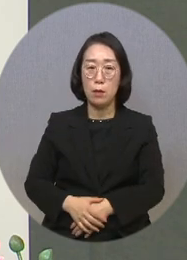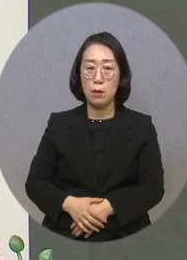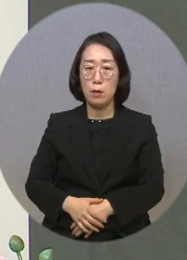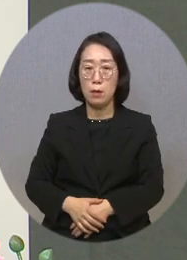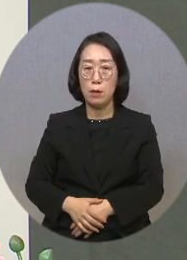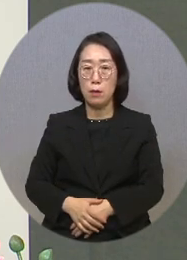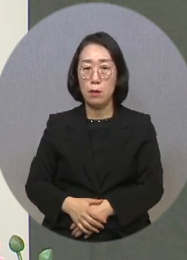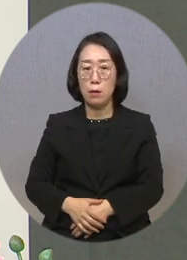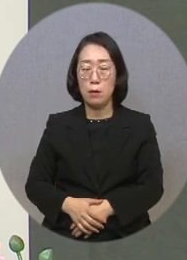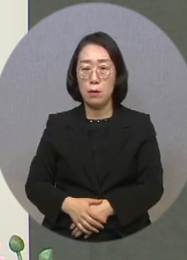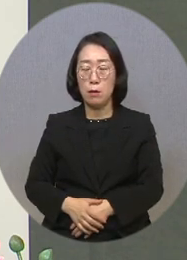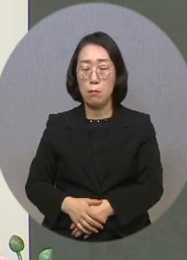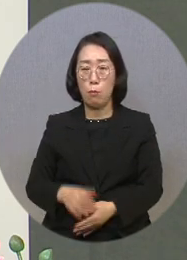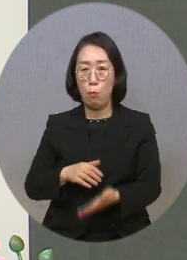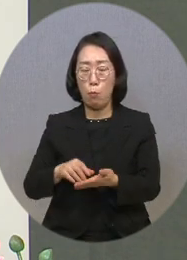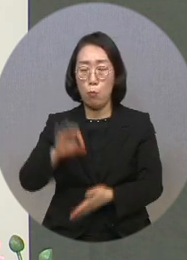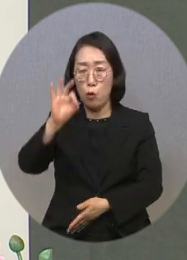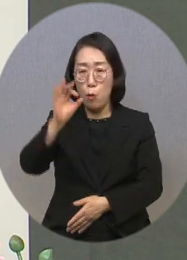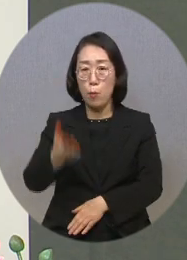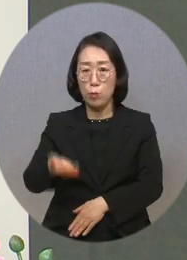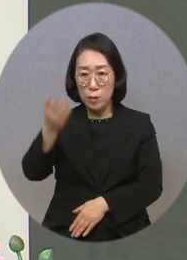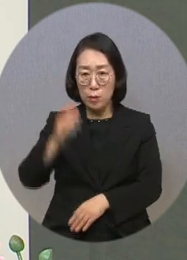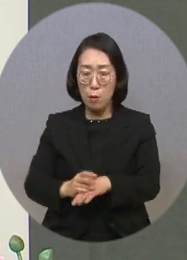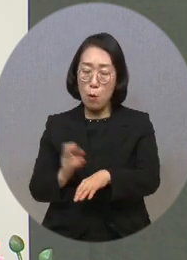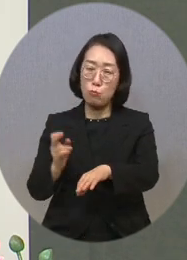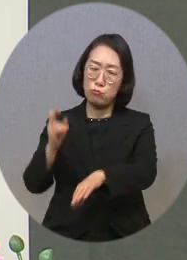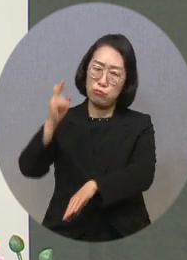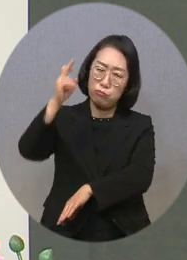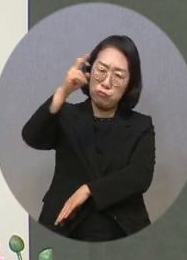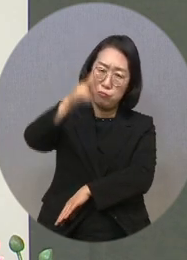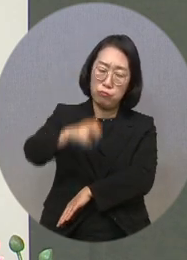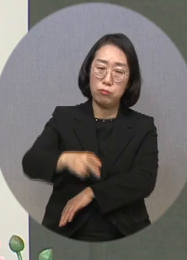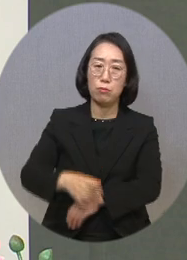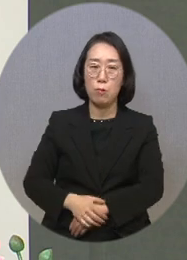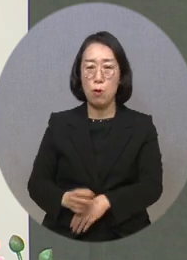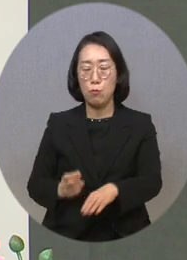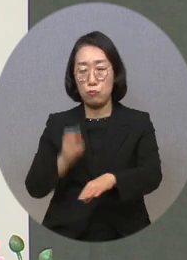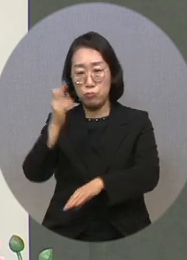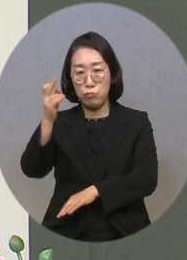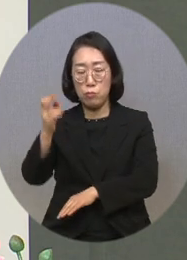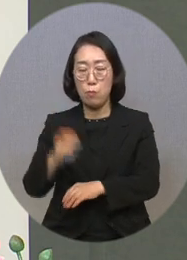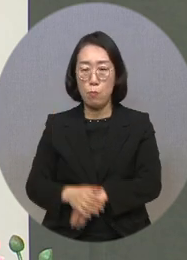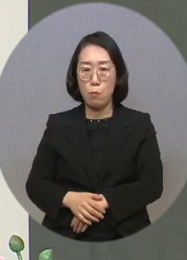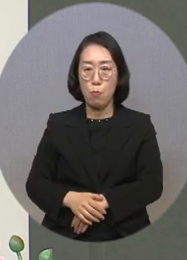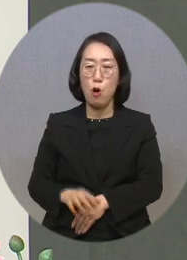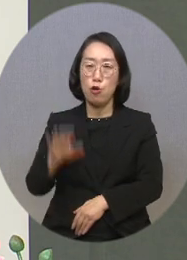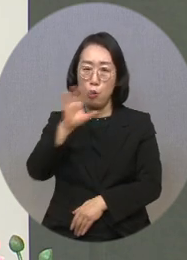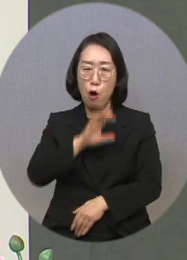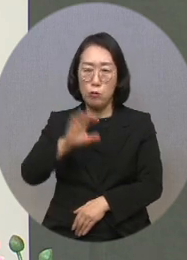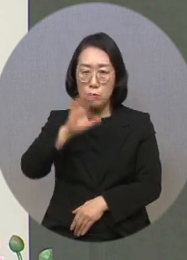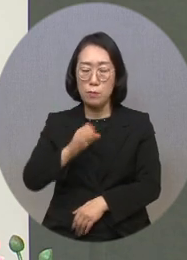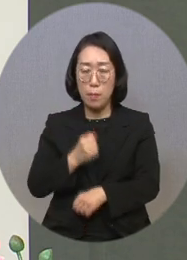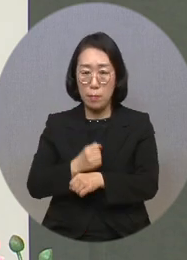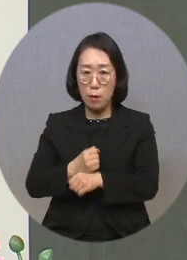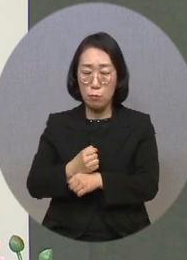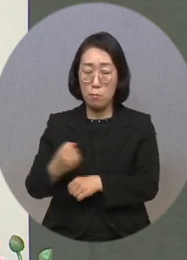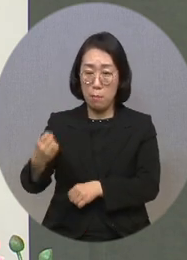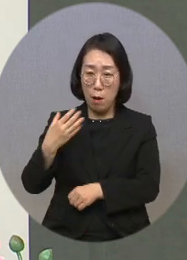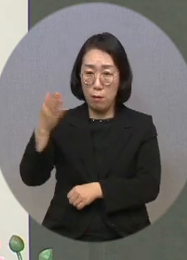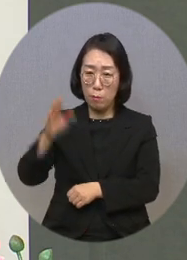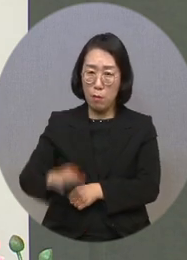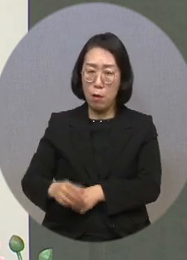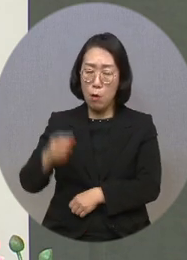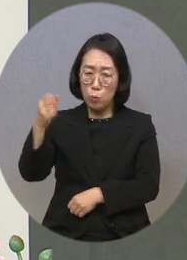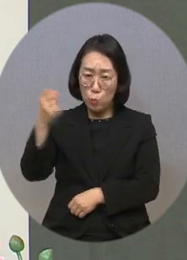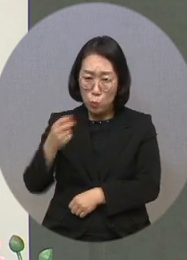뭐 10여 발에 가까운 미사일을 뭐 자기들은 시험한다고 자꾸 발사를 하고 뭐